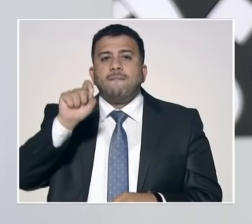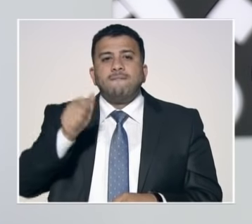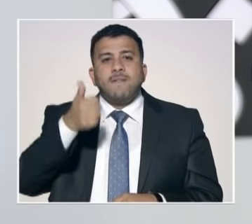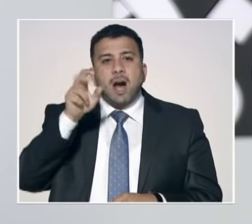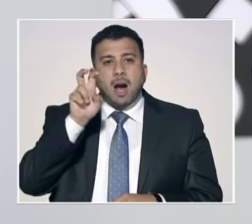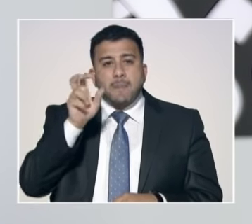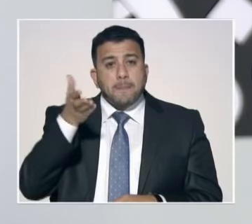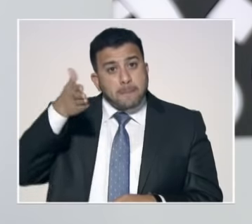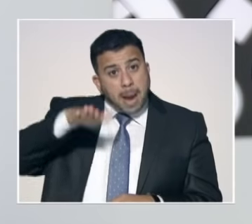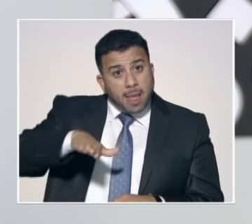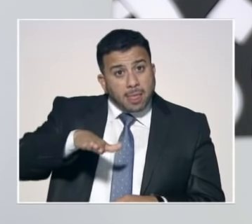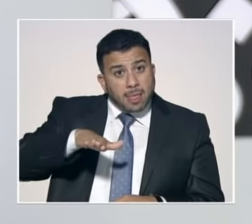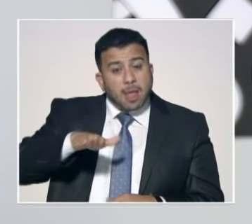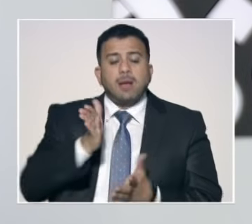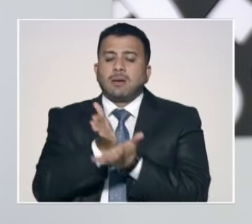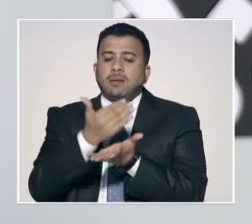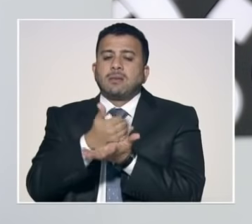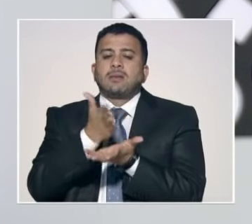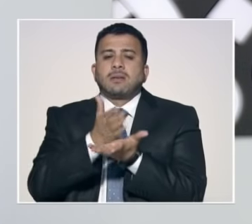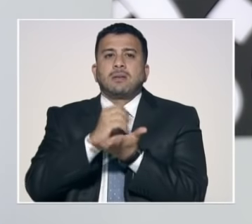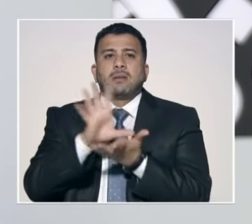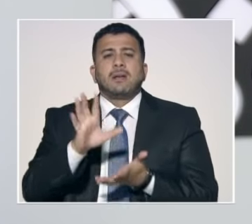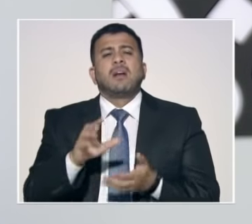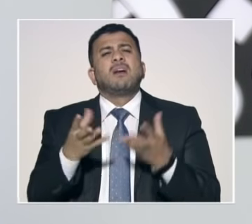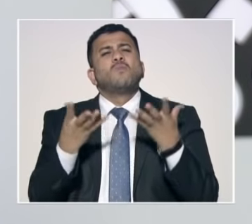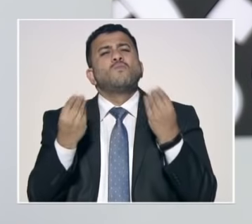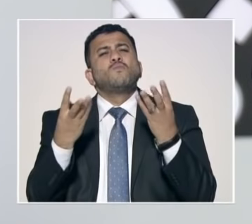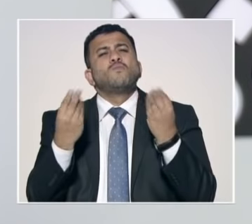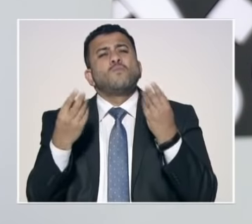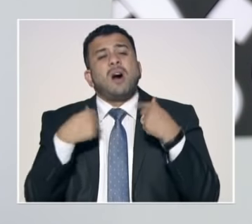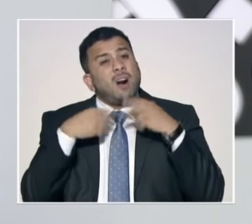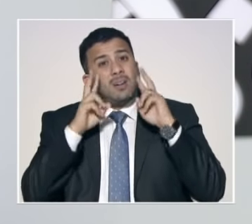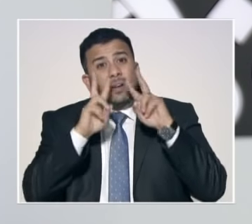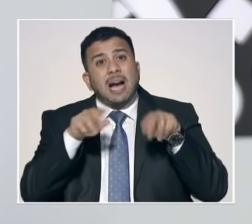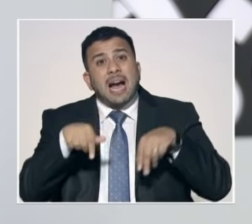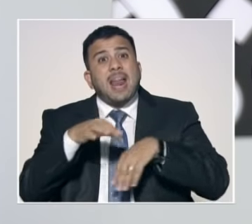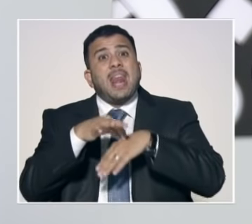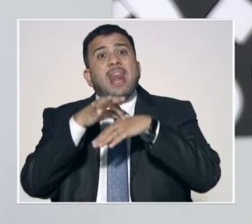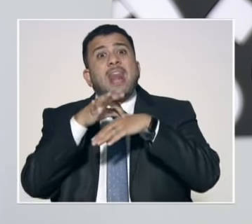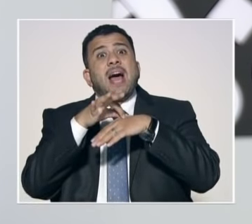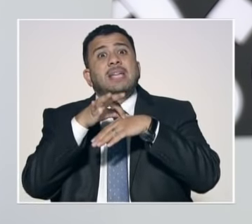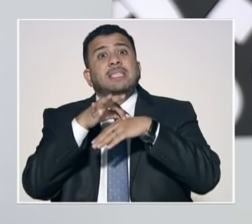للأسف الشديد كثير من الناس الآن يوزع التركة في حياته ثم